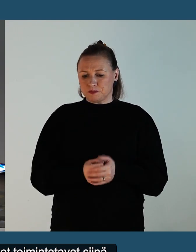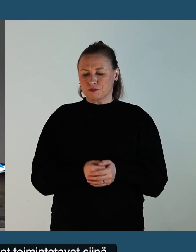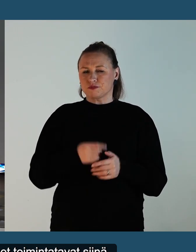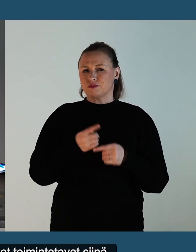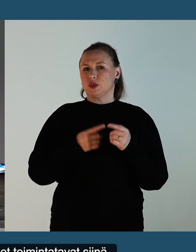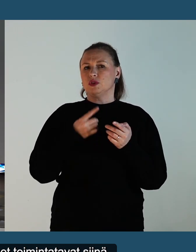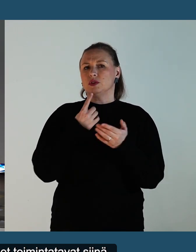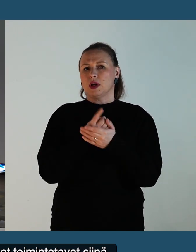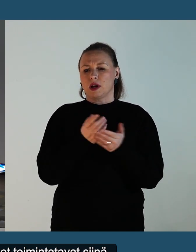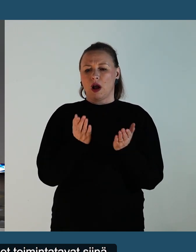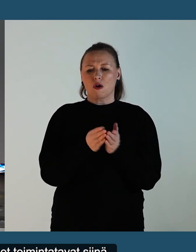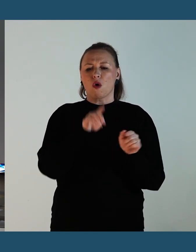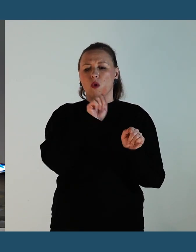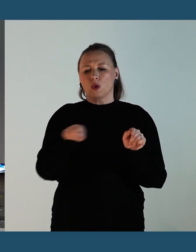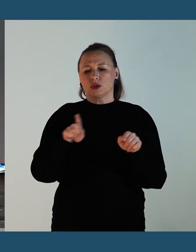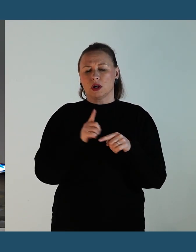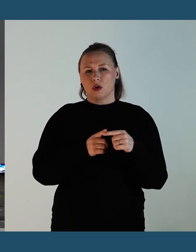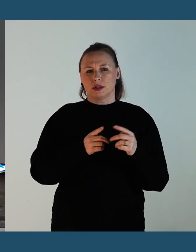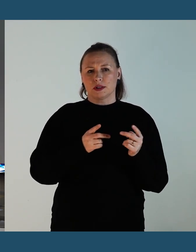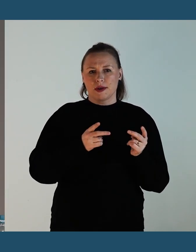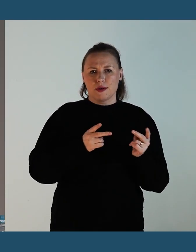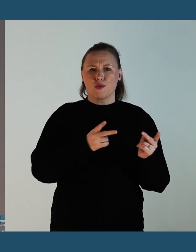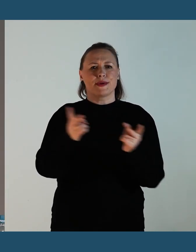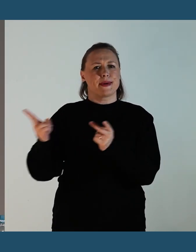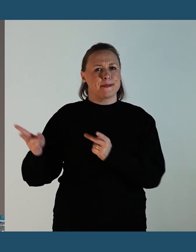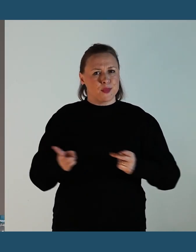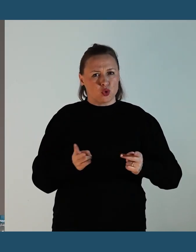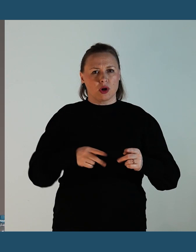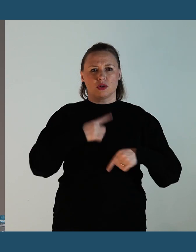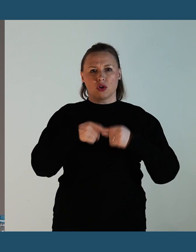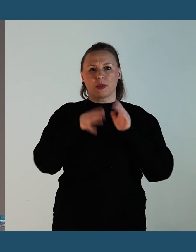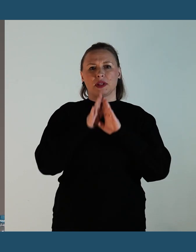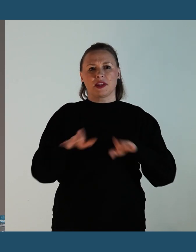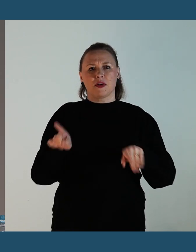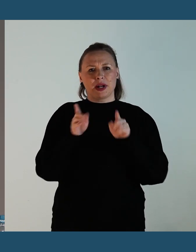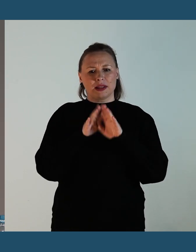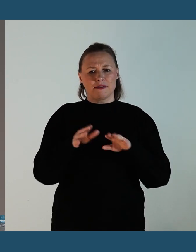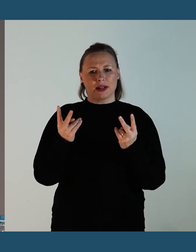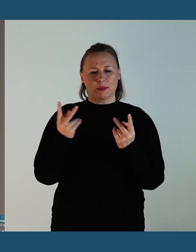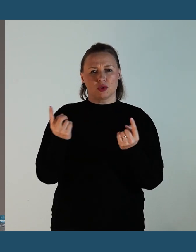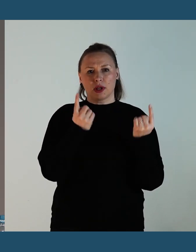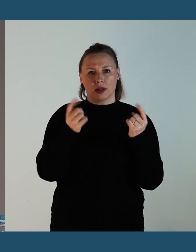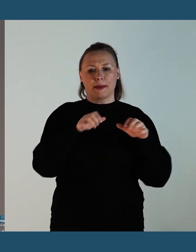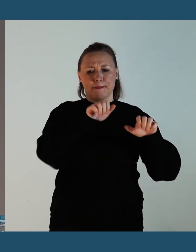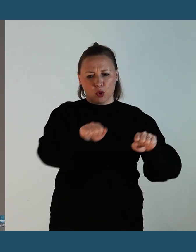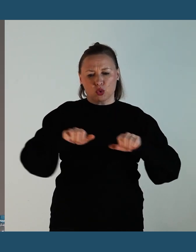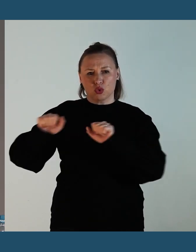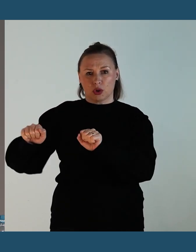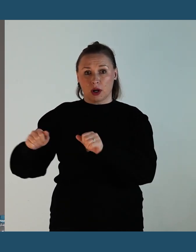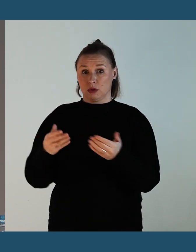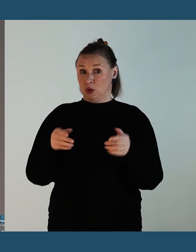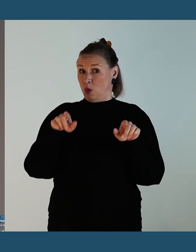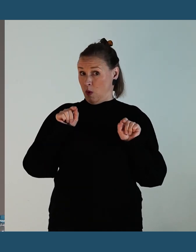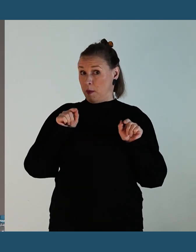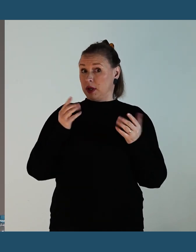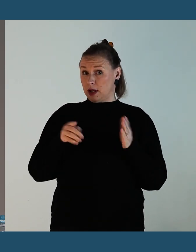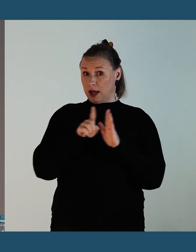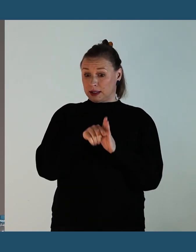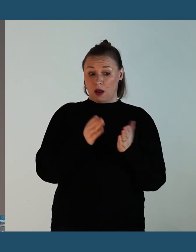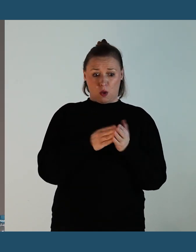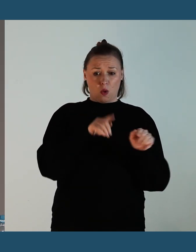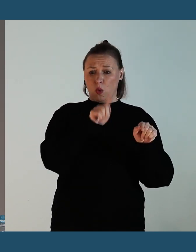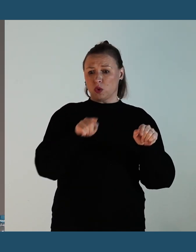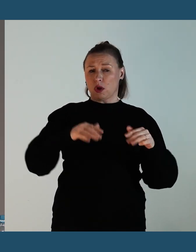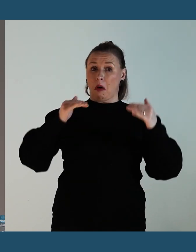olisi yhdenmukaiset toimintatavat, että miten näihin tilanteisiin puututaan, koska se näkyy nyt ihan selvästi kouluissa, että hyvin eri lailla suhtaudutaan. Että